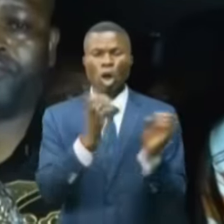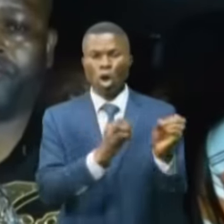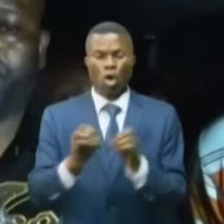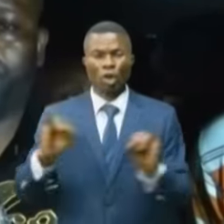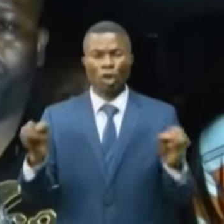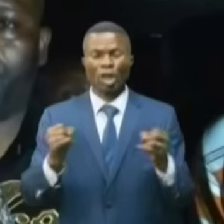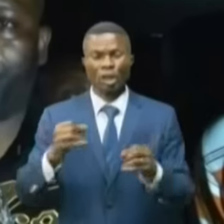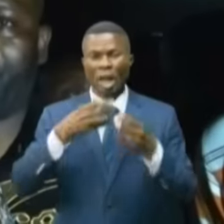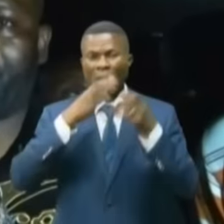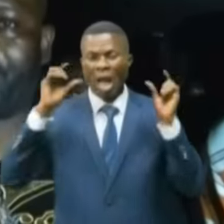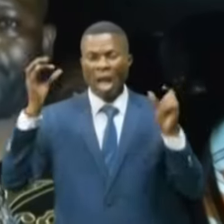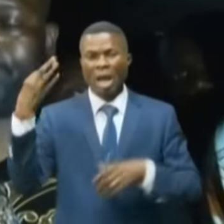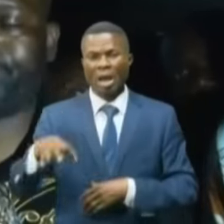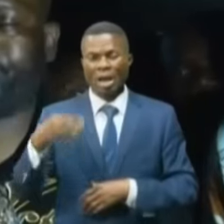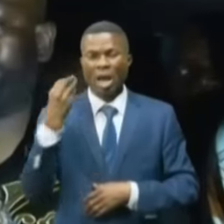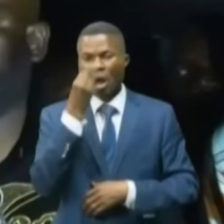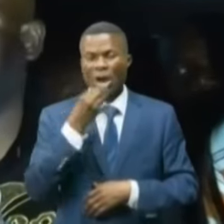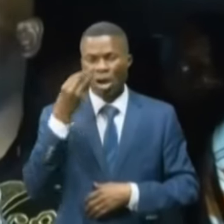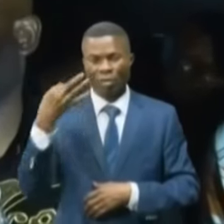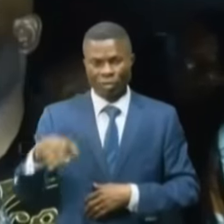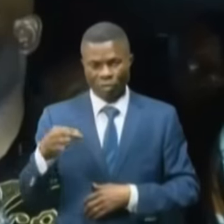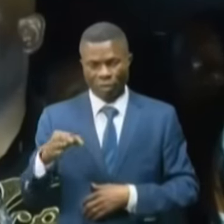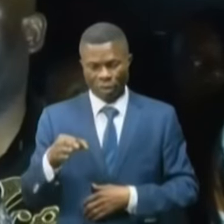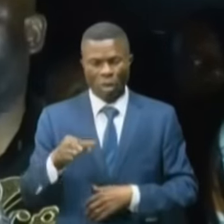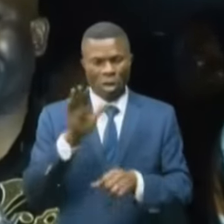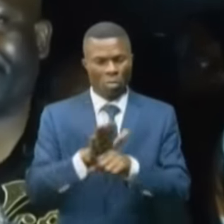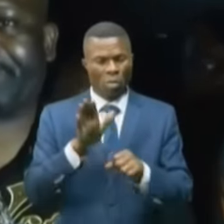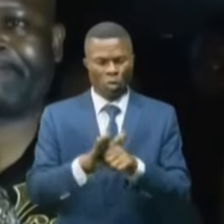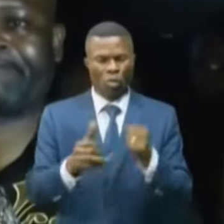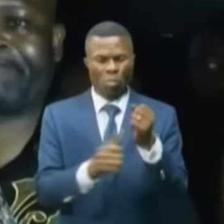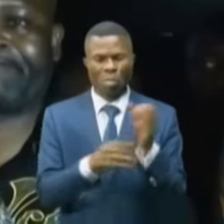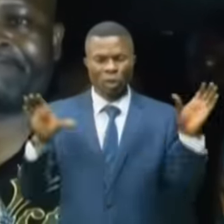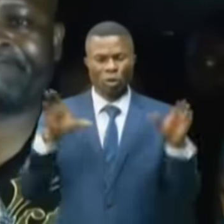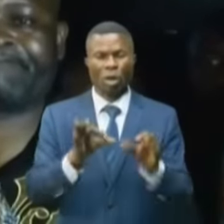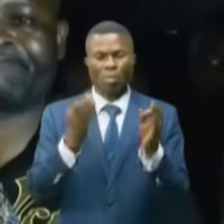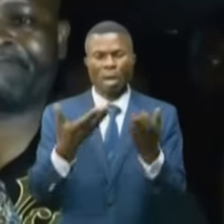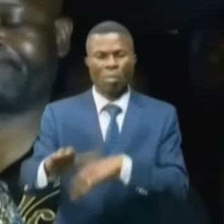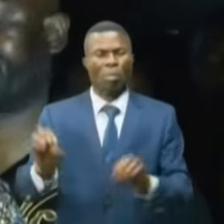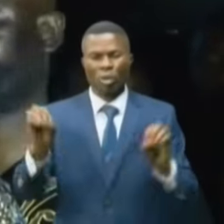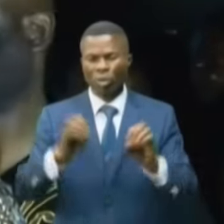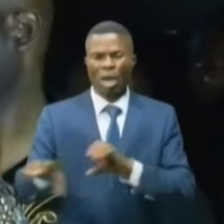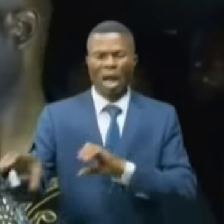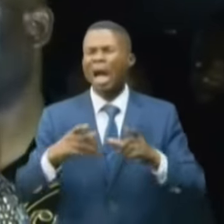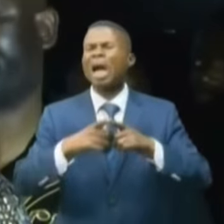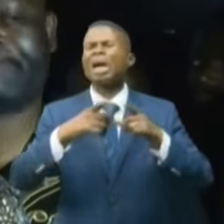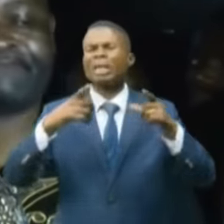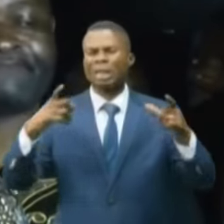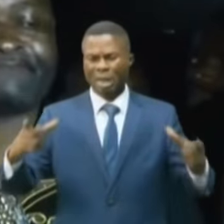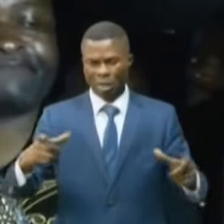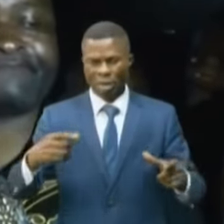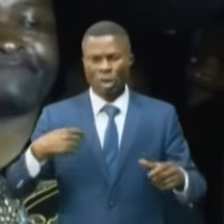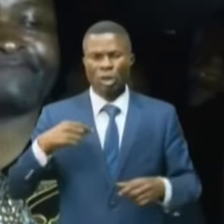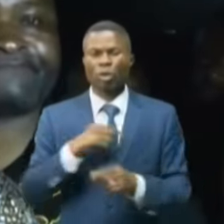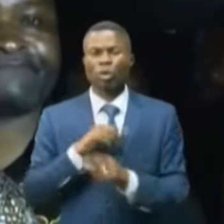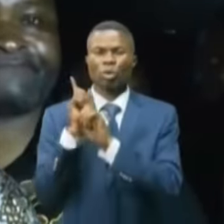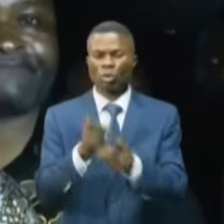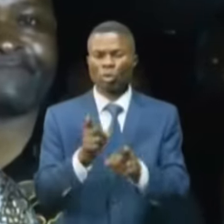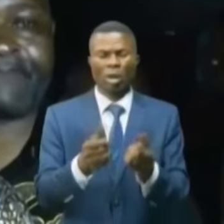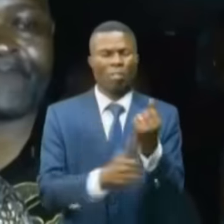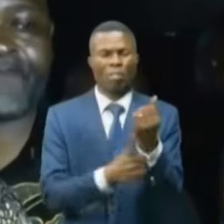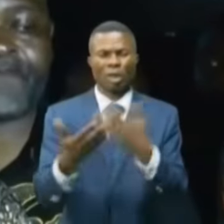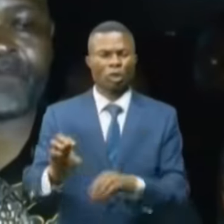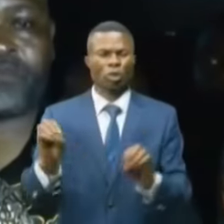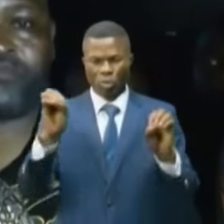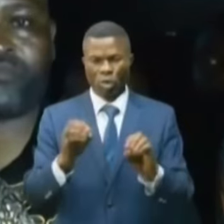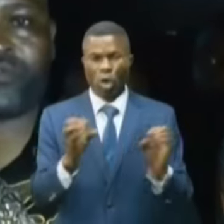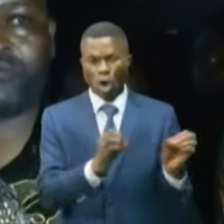Francophonie, vous pouvez vous rappeler de cela, ça a duré plusieurs jours, il y a eu de grandes foules qui sont déplacées, mais il n'y a pas eu d'incident. Parce